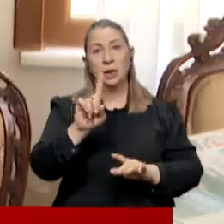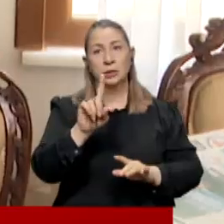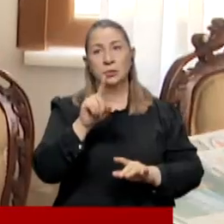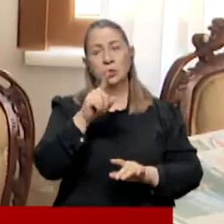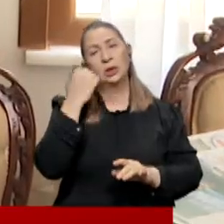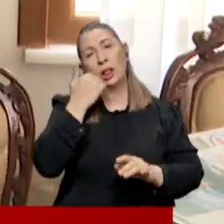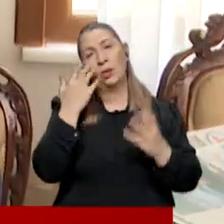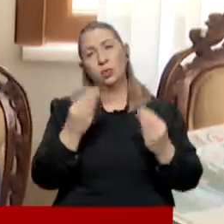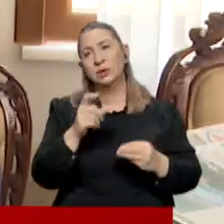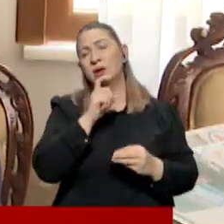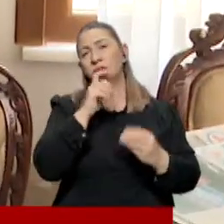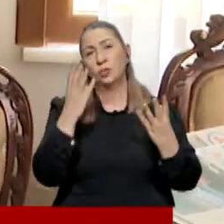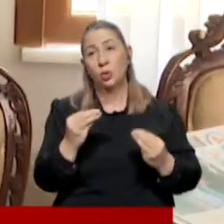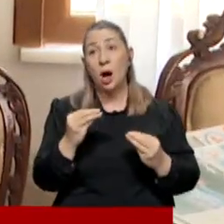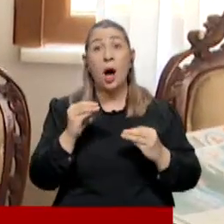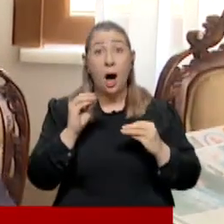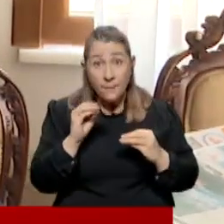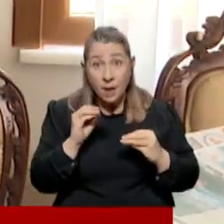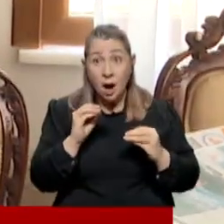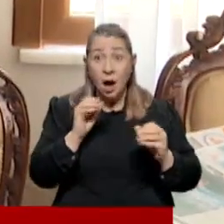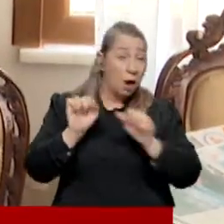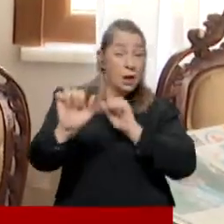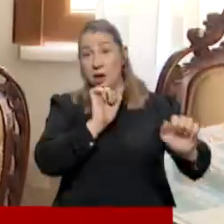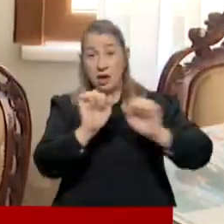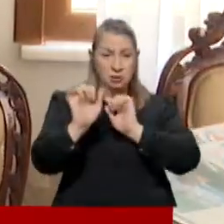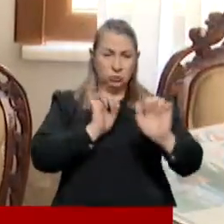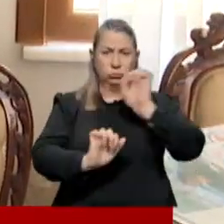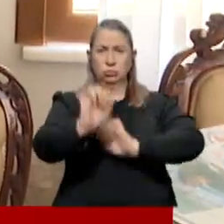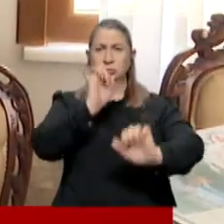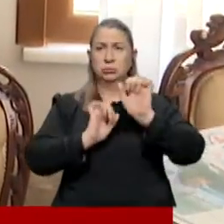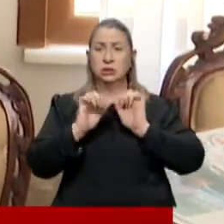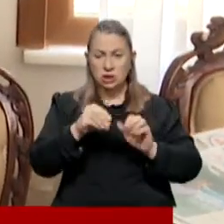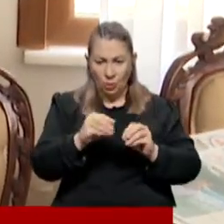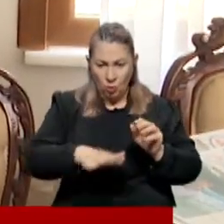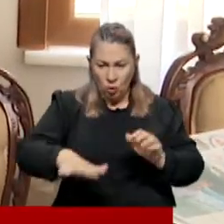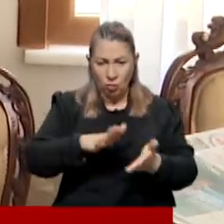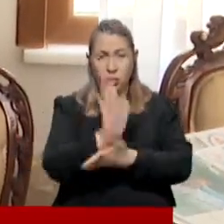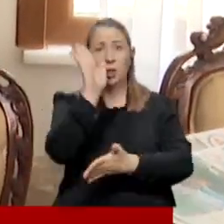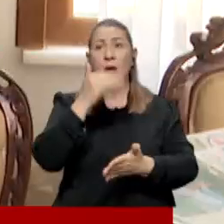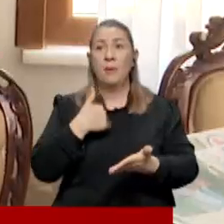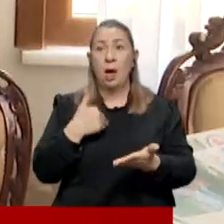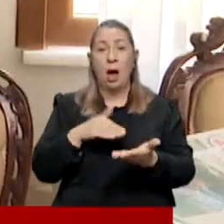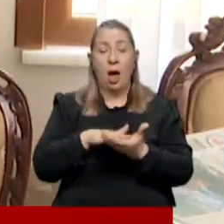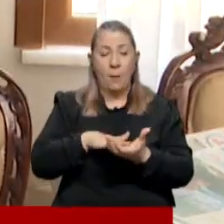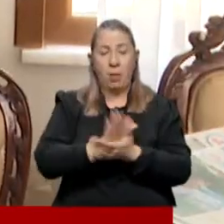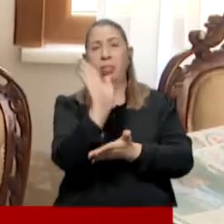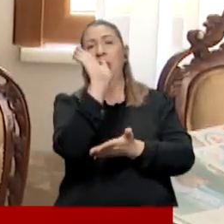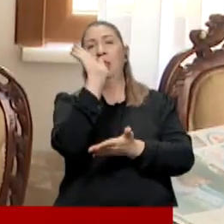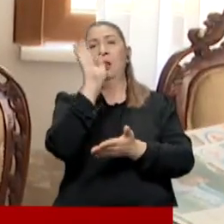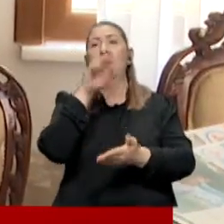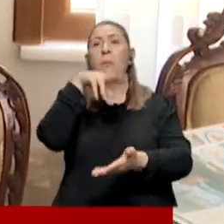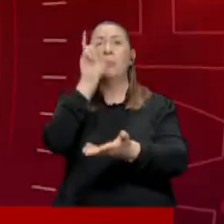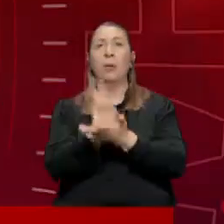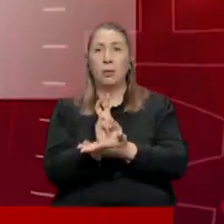Bu yalan olur, yanlış olur. Ama arbedede zaten yer çamurlu ve kaygan, benim ayağım kaydı